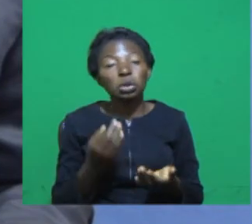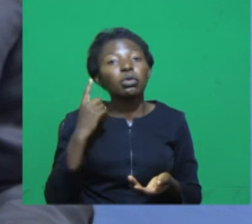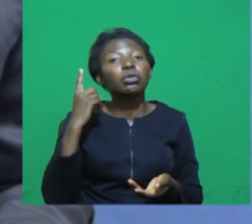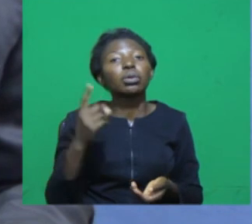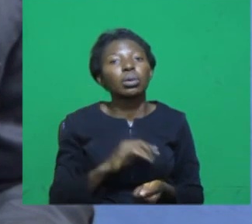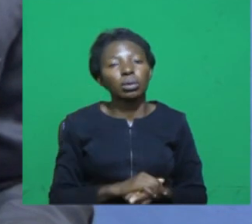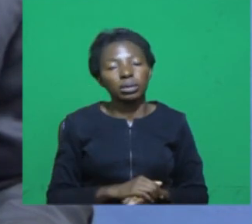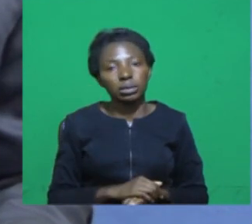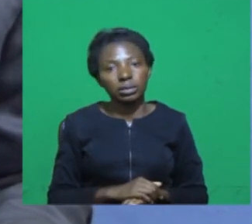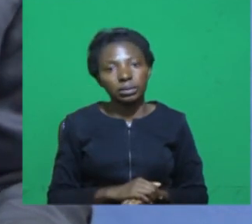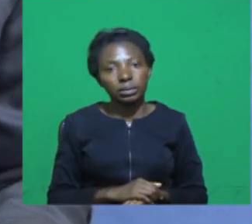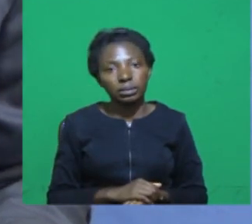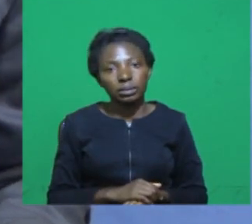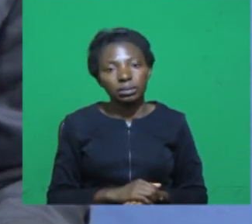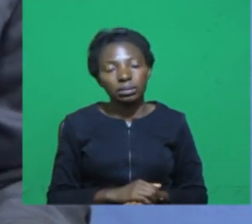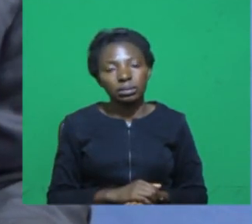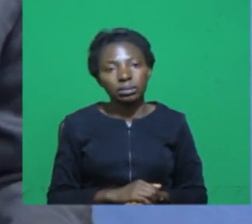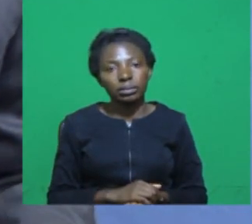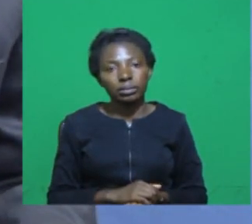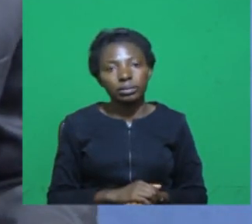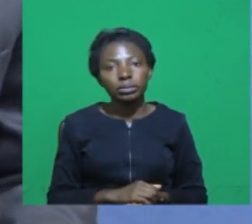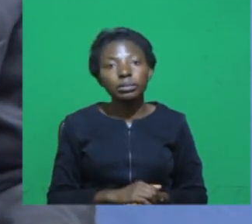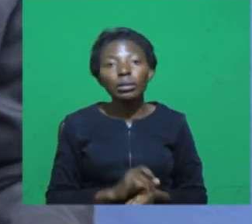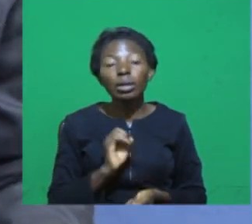Okay. Taurai nemavara enyu. Muri kureva